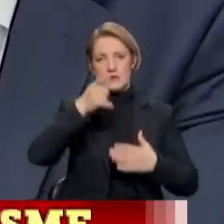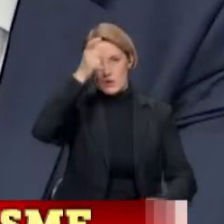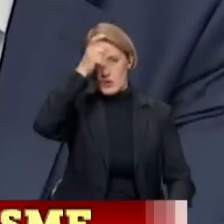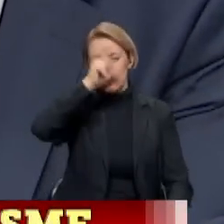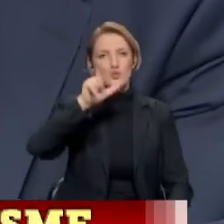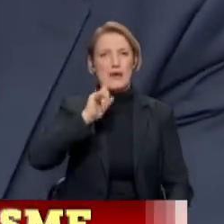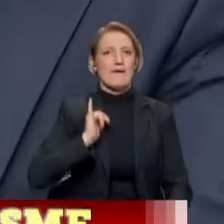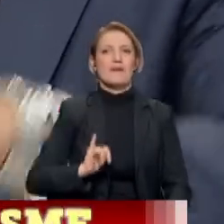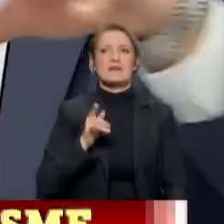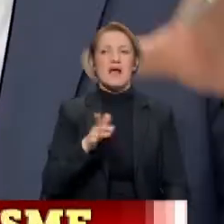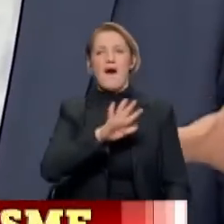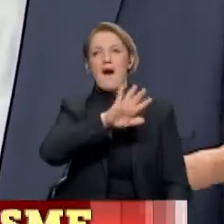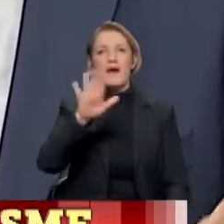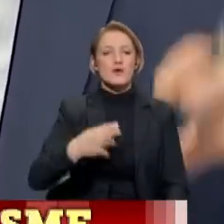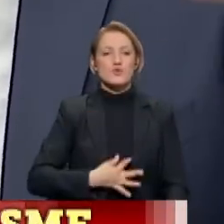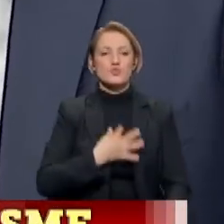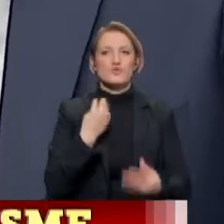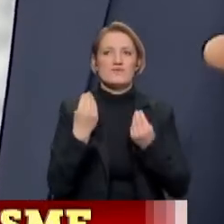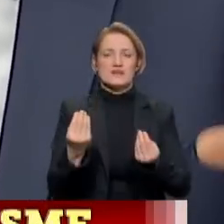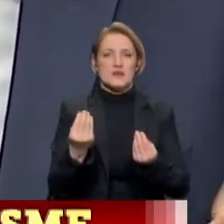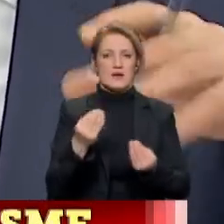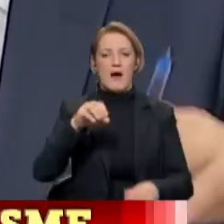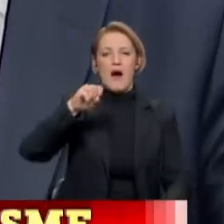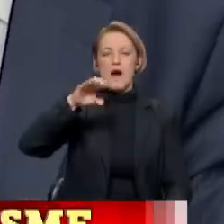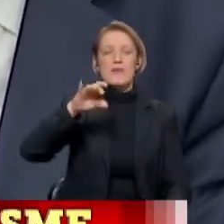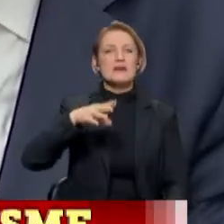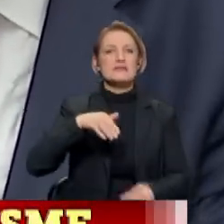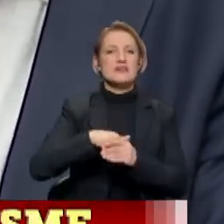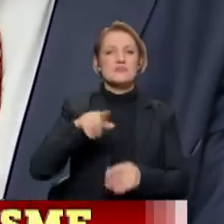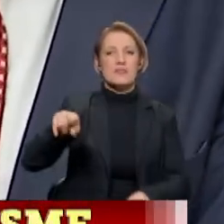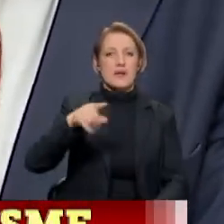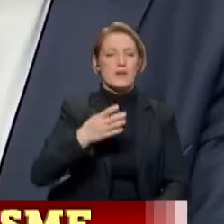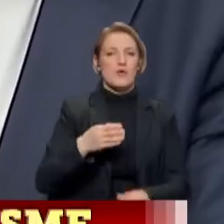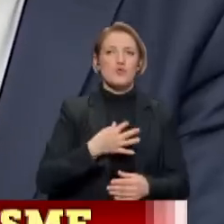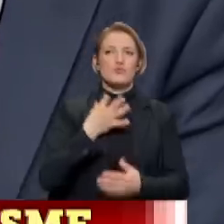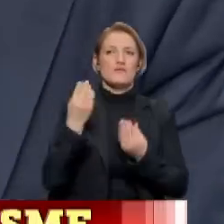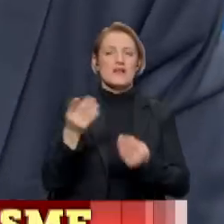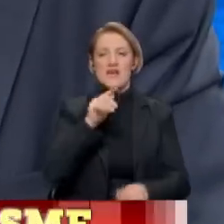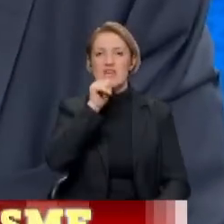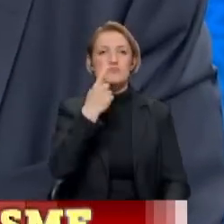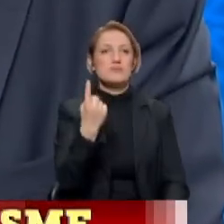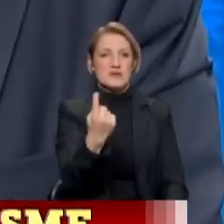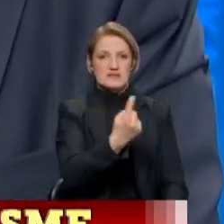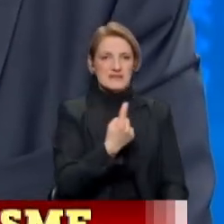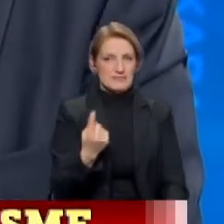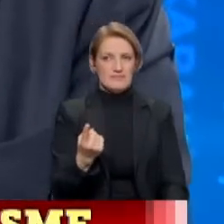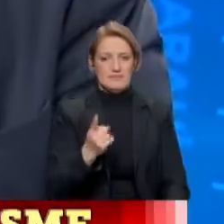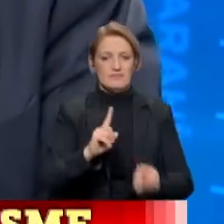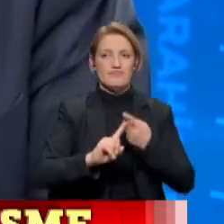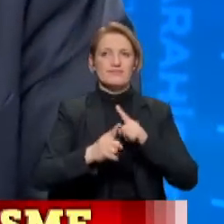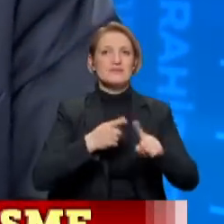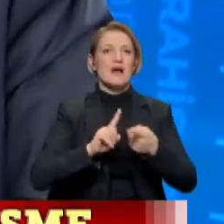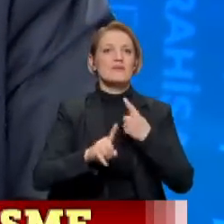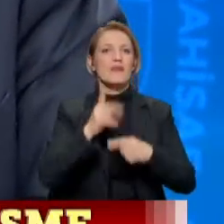Türkiye'yi rahatlatacak ve herkese umut verecek, AK Parti seçmenine de umut verecek. Şu, hiçbirisi